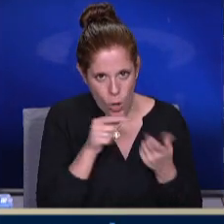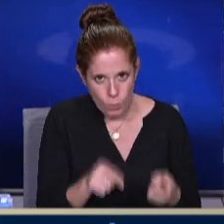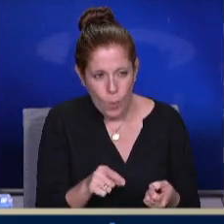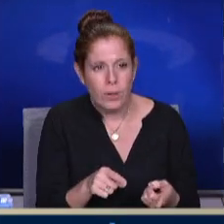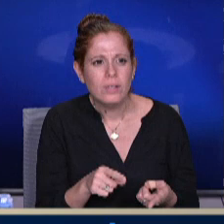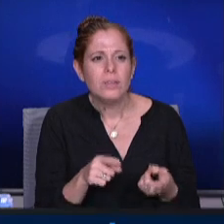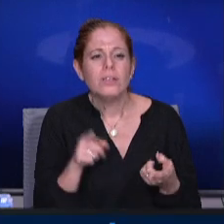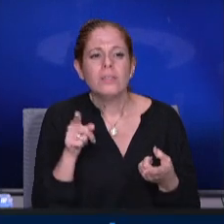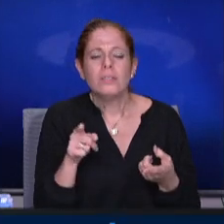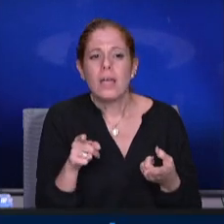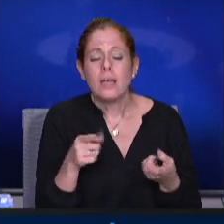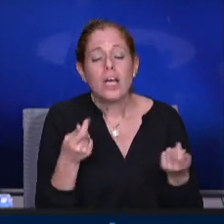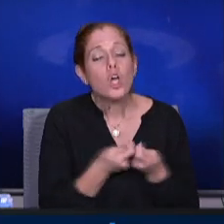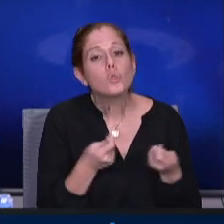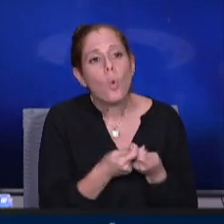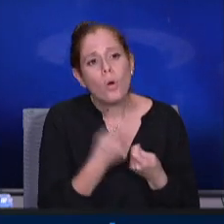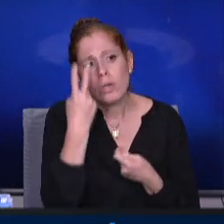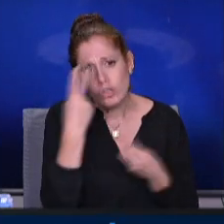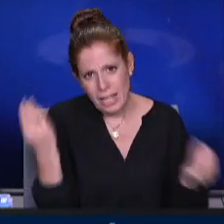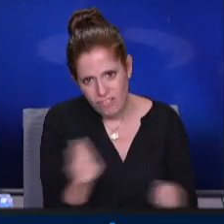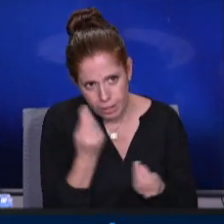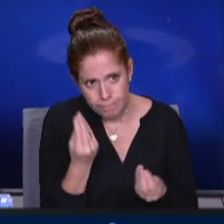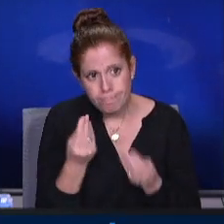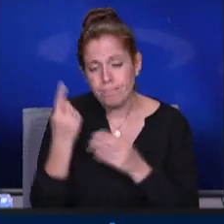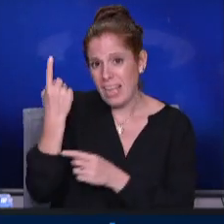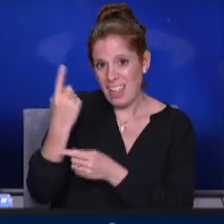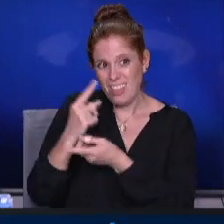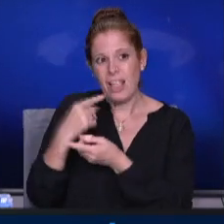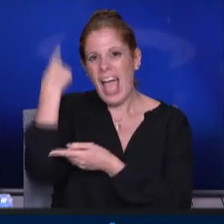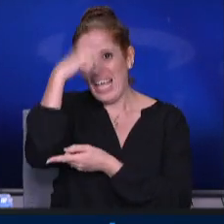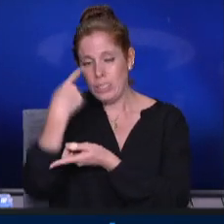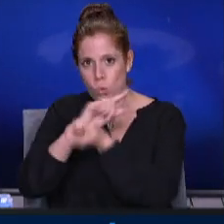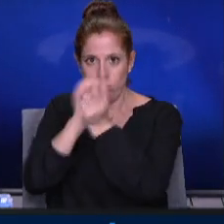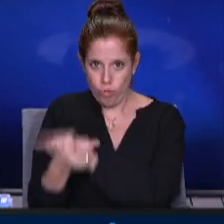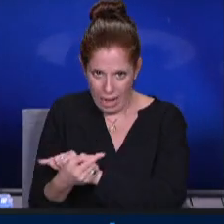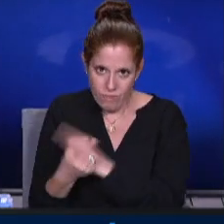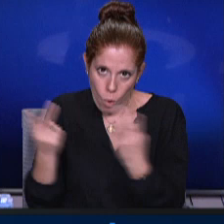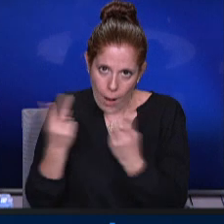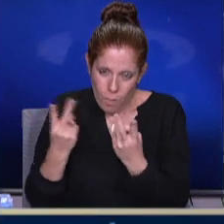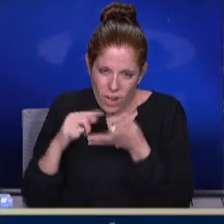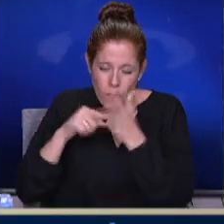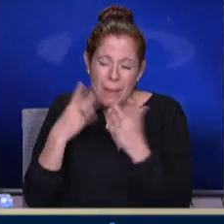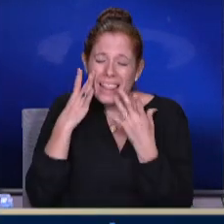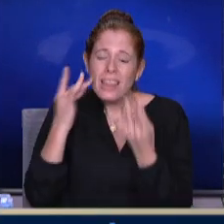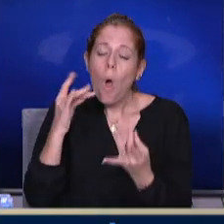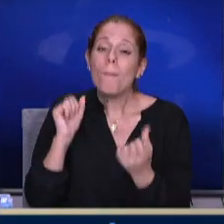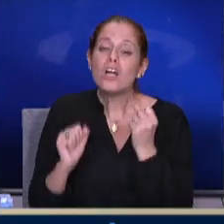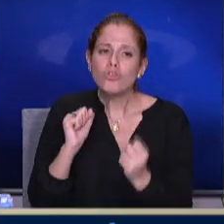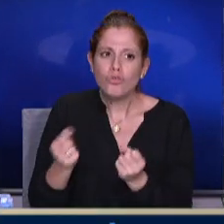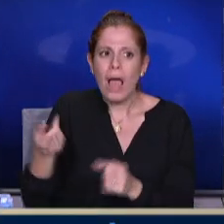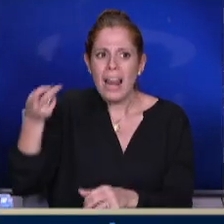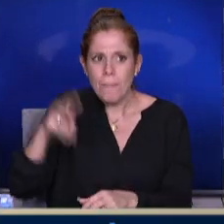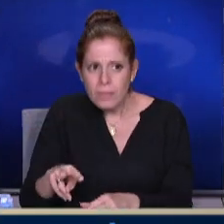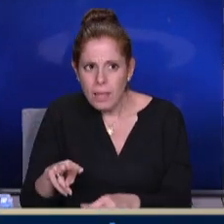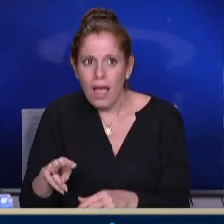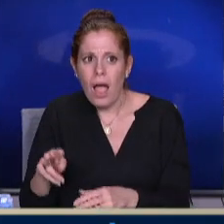המחדל הוא קשור בשני אספקטים, אחד, החלפת הזהות כמובן, שגרמה לטראומה קשה, לפטירה ומוות